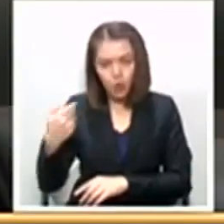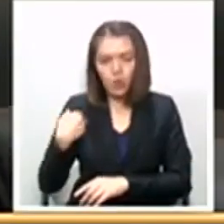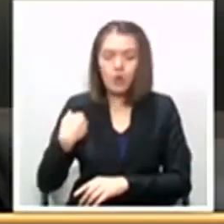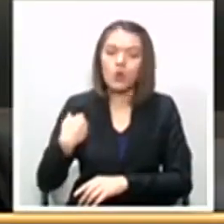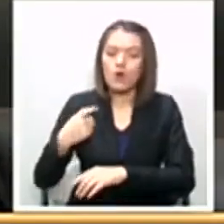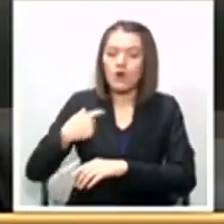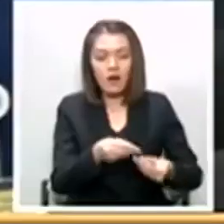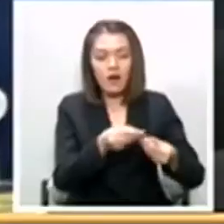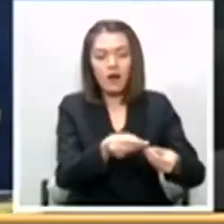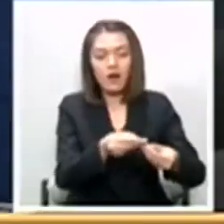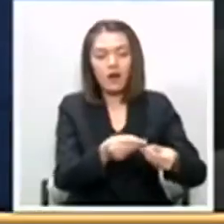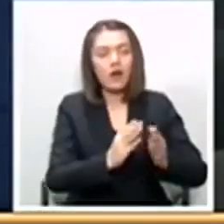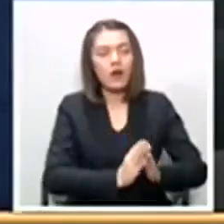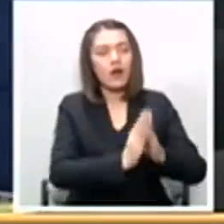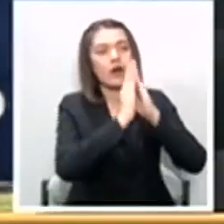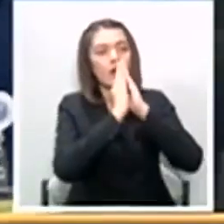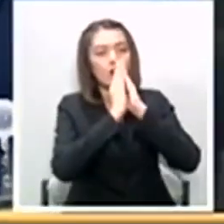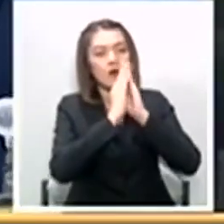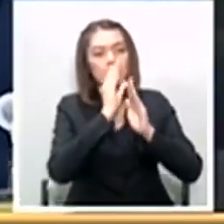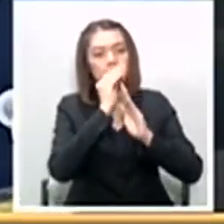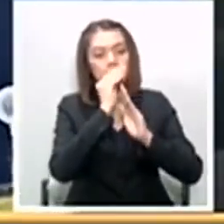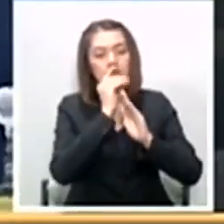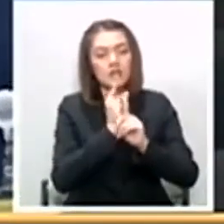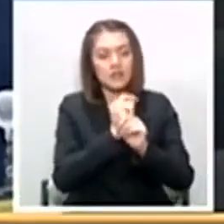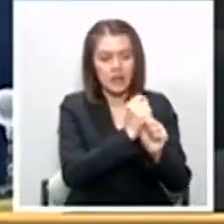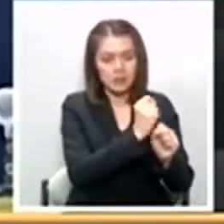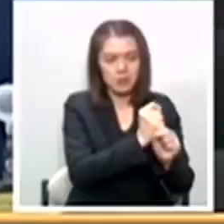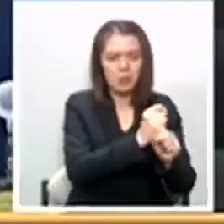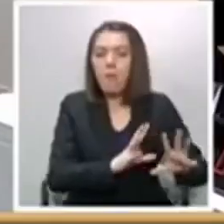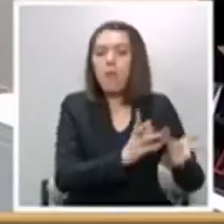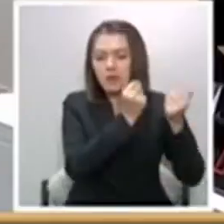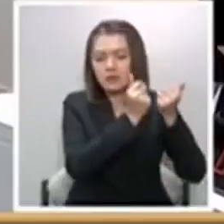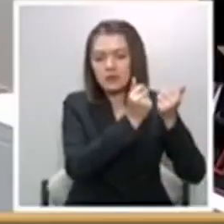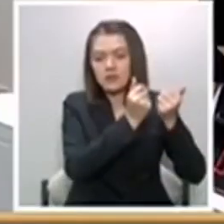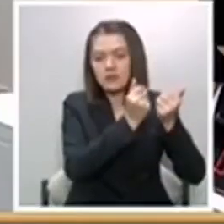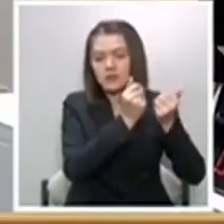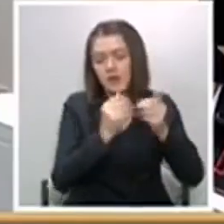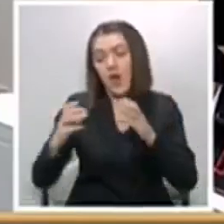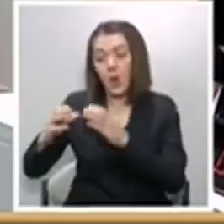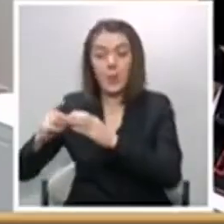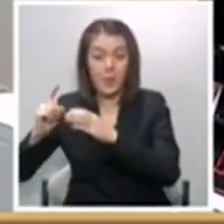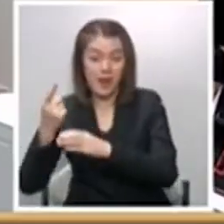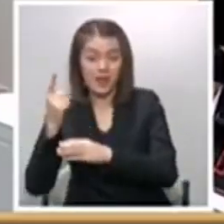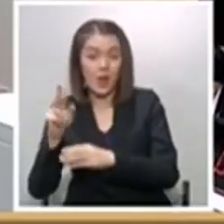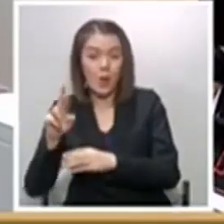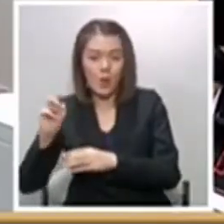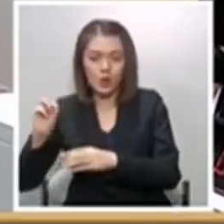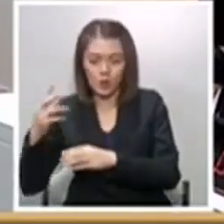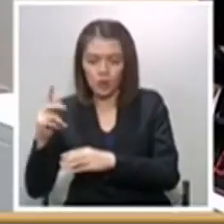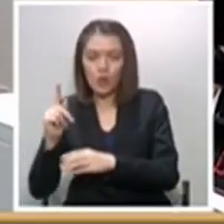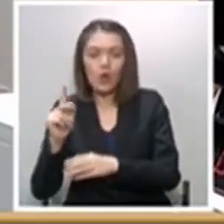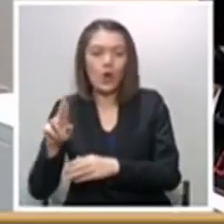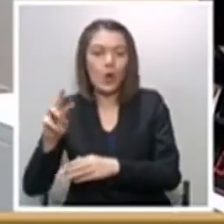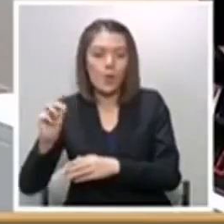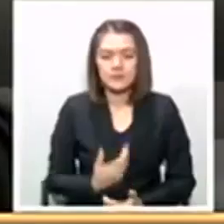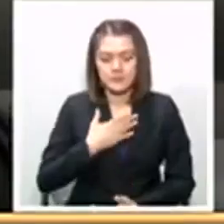ประยุทธ์จันทร์โอชาเคยนำคณะรัฐมนตรีหรือรัฐมนตรีเข้าถวายสัตว์ในอดีตถึง5ครั้งก่อนที่จะเรียกร้องให้นาย